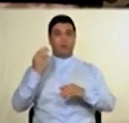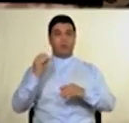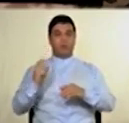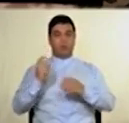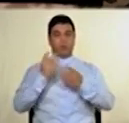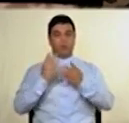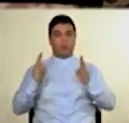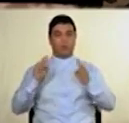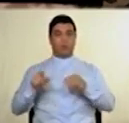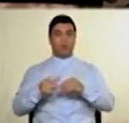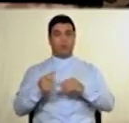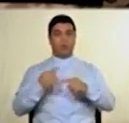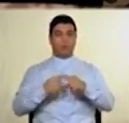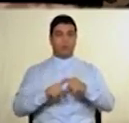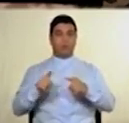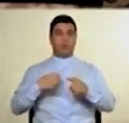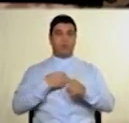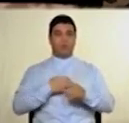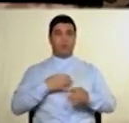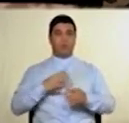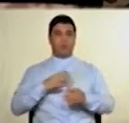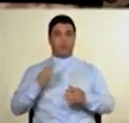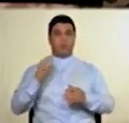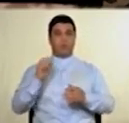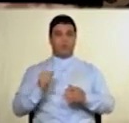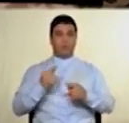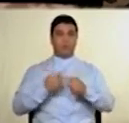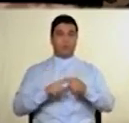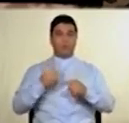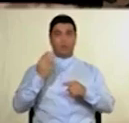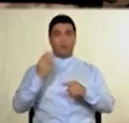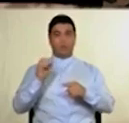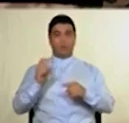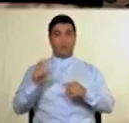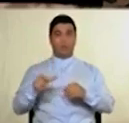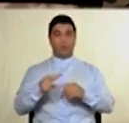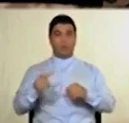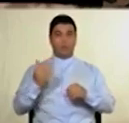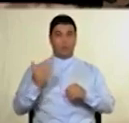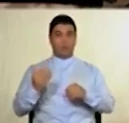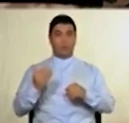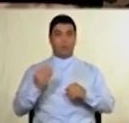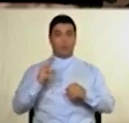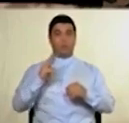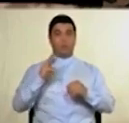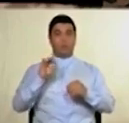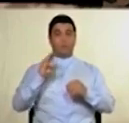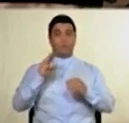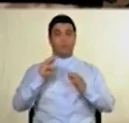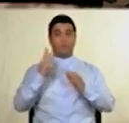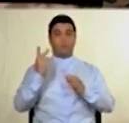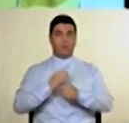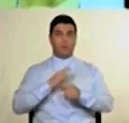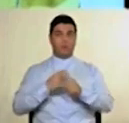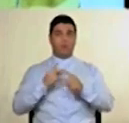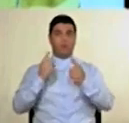ya'ni muhim ahamiyat kasb etgan ekan. Va ana shu shoh yo'li demak miloddan avvalgi 2-chi